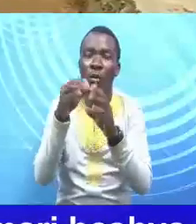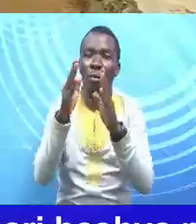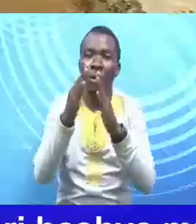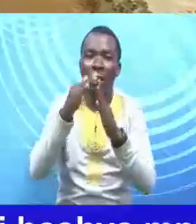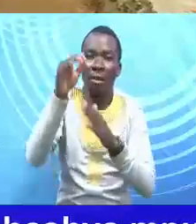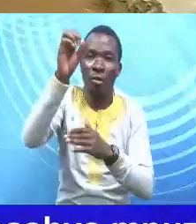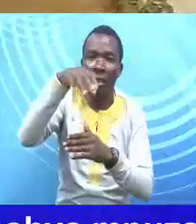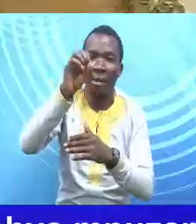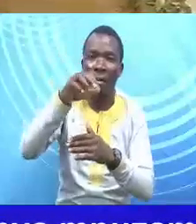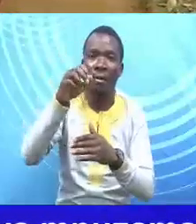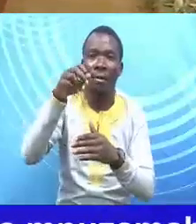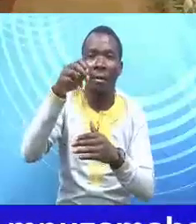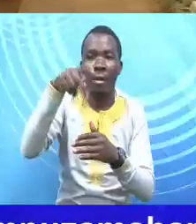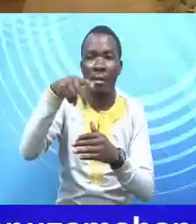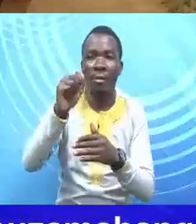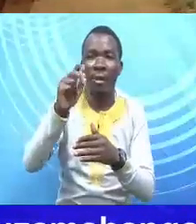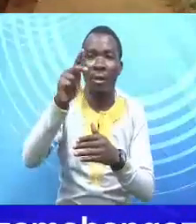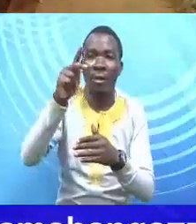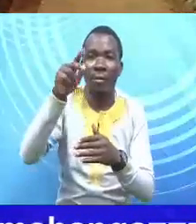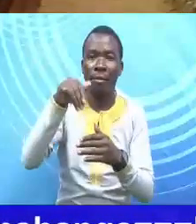Ndindahiro Valence Papi.